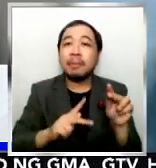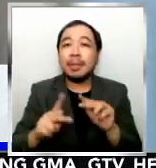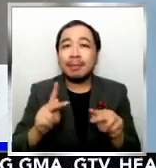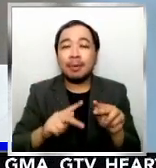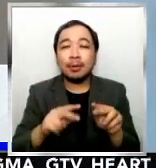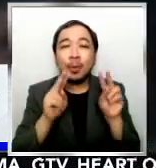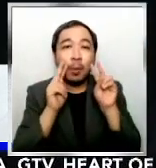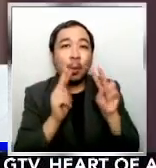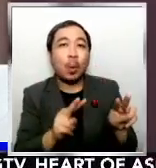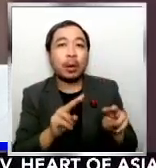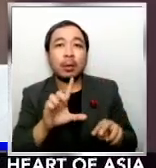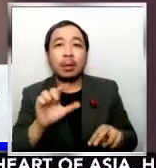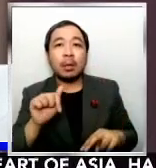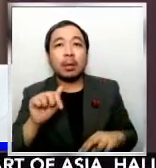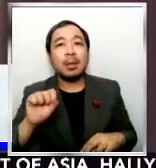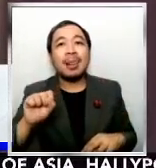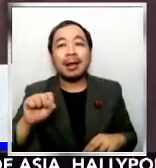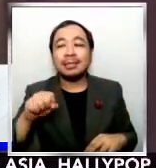Lalabang ko na lang ito.